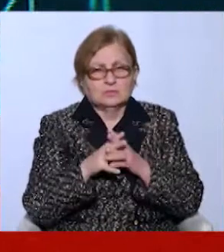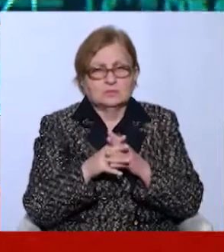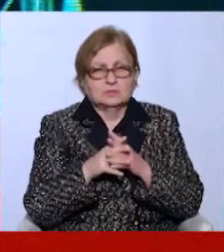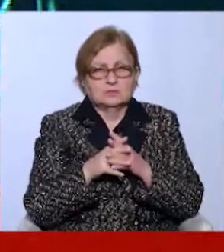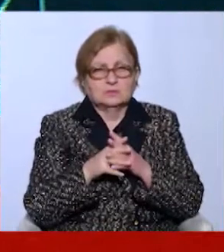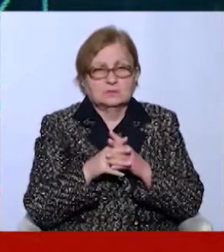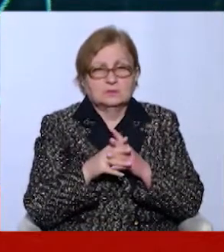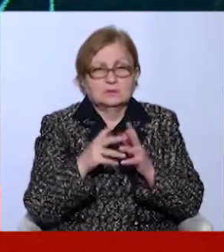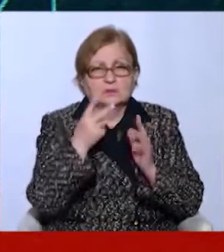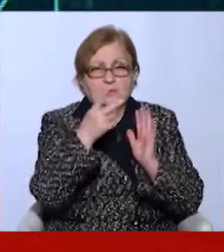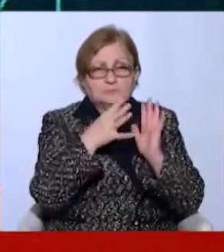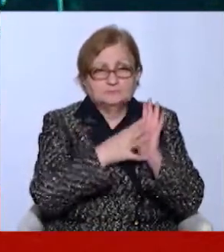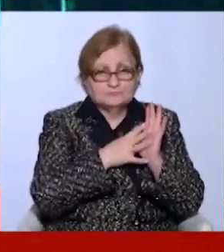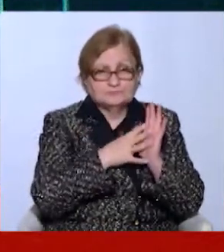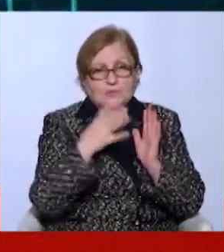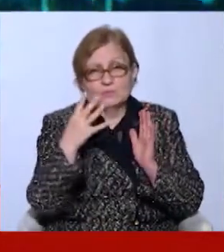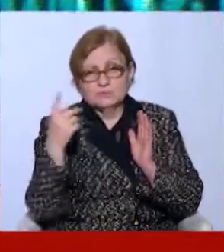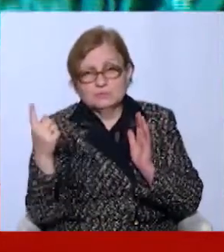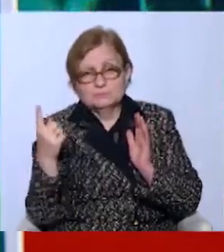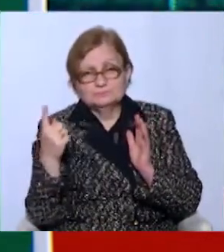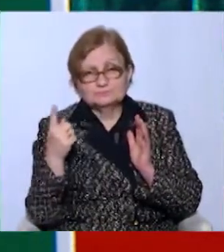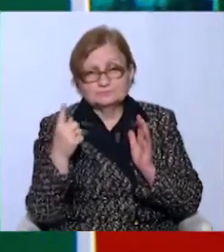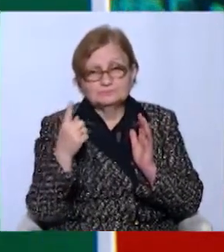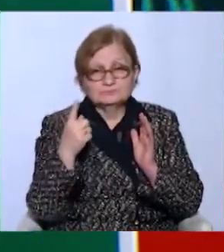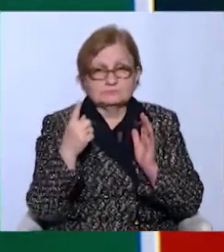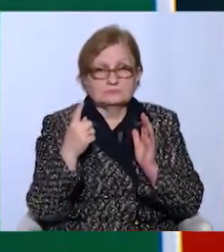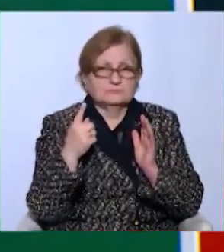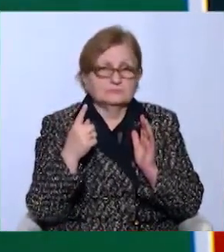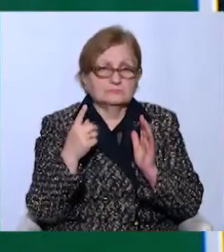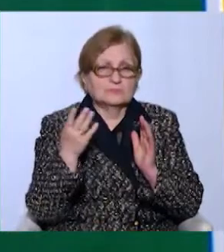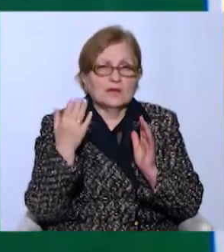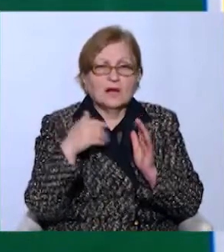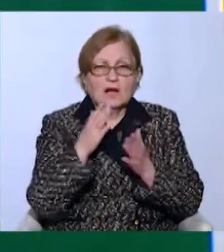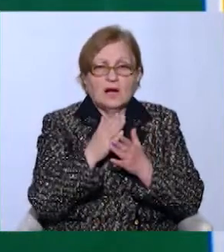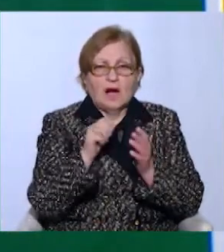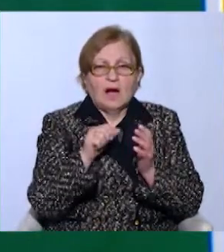Oz da, txara da ormuz da erti, Etkil vaxen ezit o algoritmi yaro.